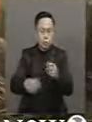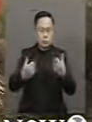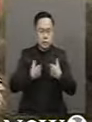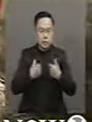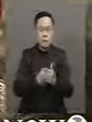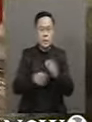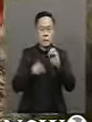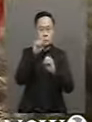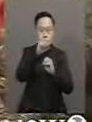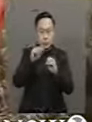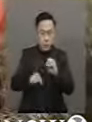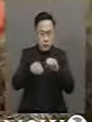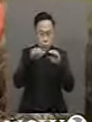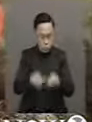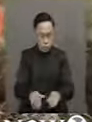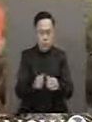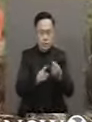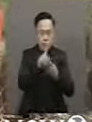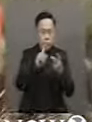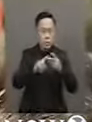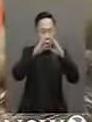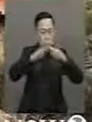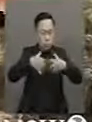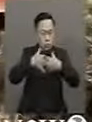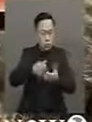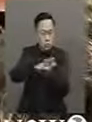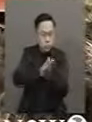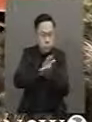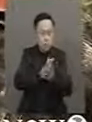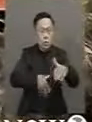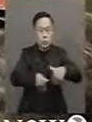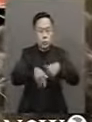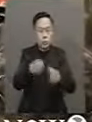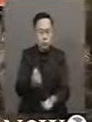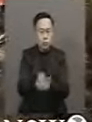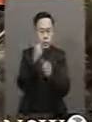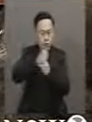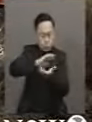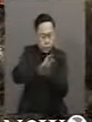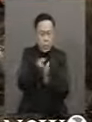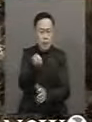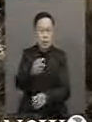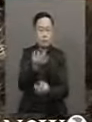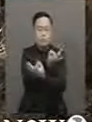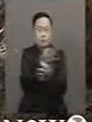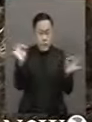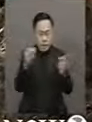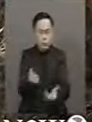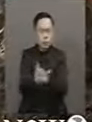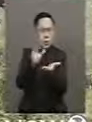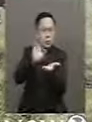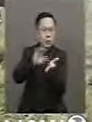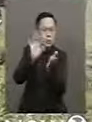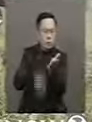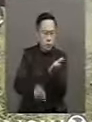ทั่วไปถึงครึ่งนึงให้โรงสรีชุมชน 6แห่งรับสีข้าวให้ชาวนาฟรีเพื่อที่จะไปลดต้นทุนให้พี่น้องชาวนา